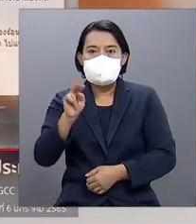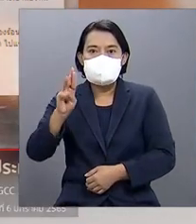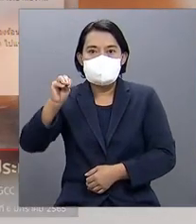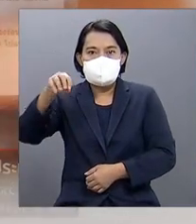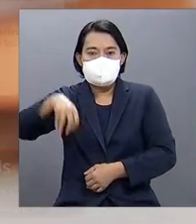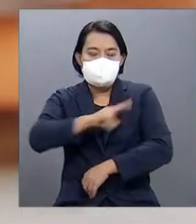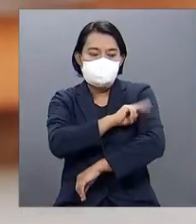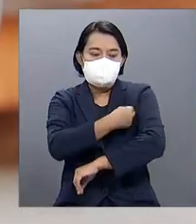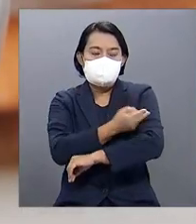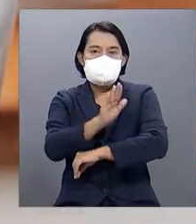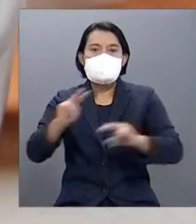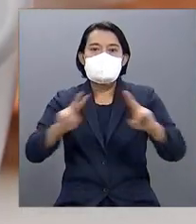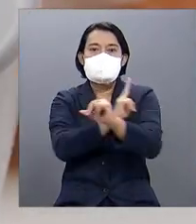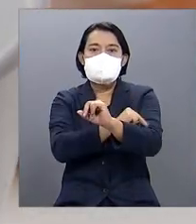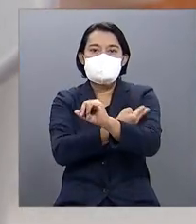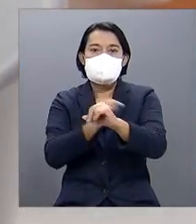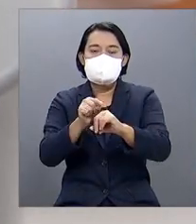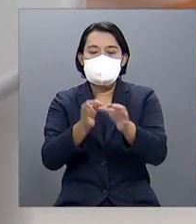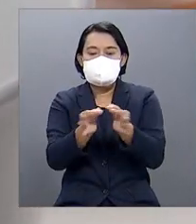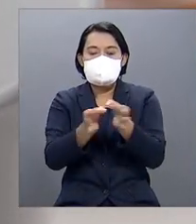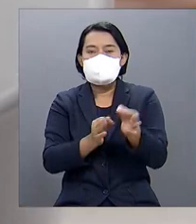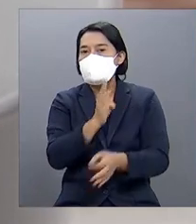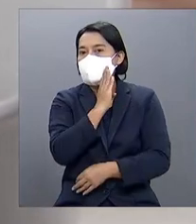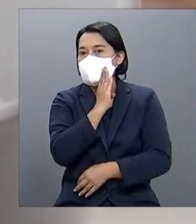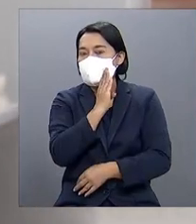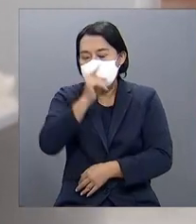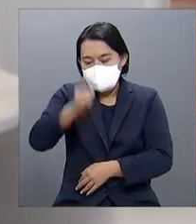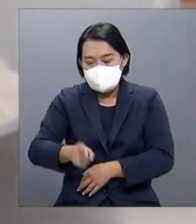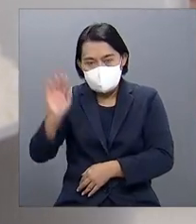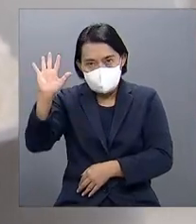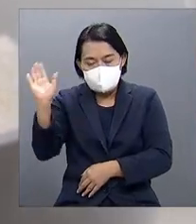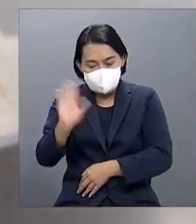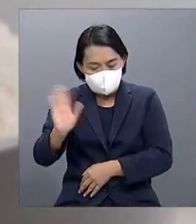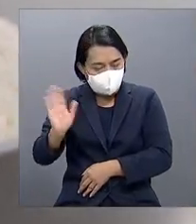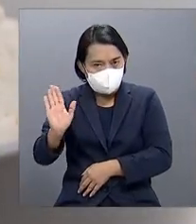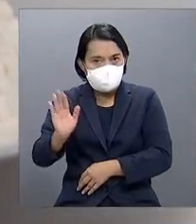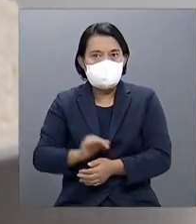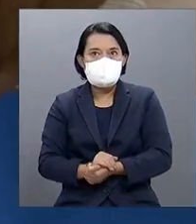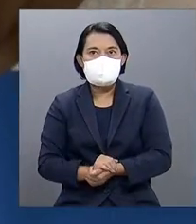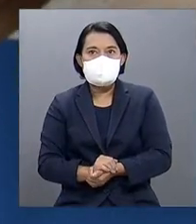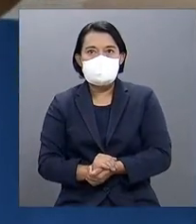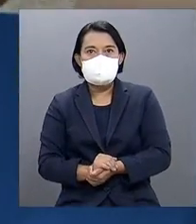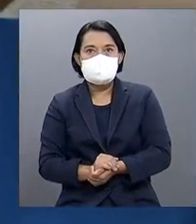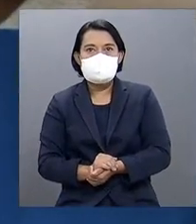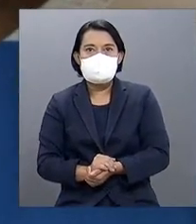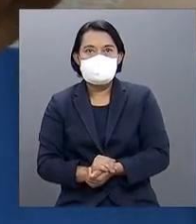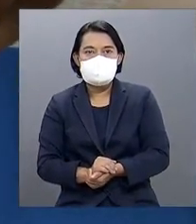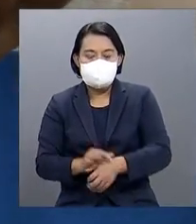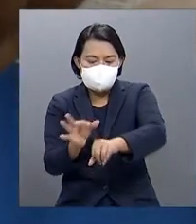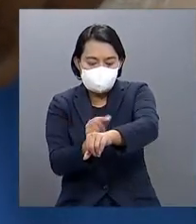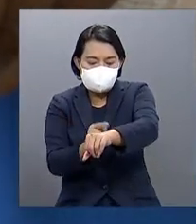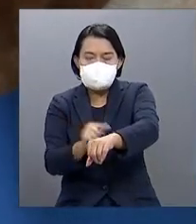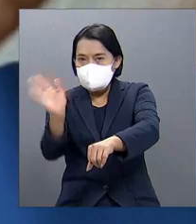ออกมาชี้แจงแล้วนะคะปลอมค่ะไม่เป็นความจริงค่ะ ปลอมนะฮะคือแป้งหมี่เนี่ยไม่สามารถรักษาแผลไฟไหม้น้ำร้อนลวก